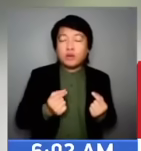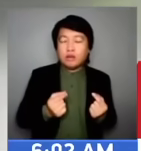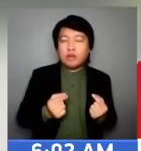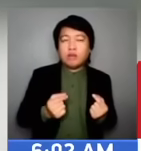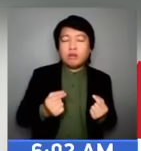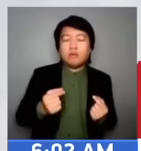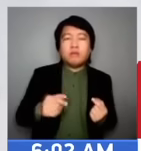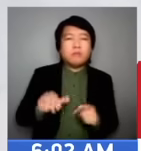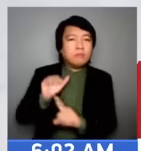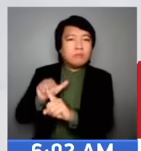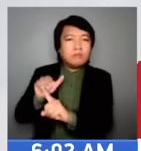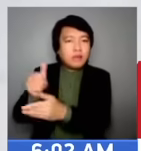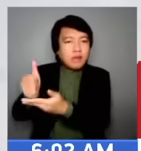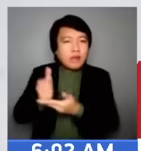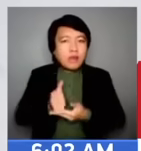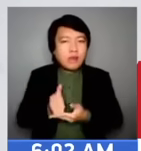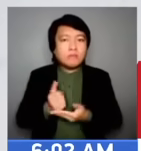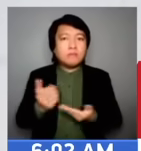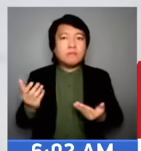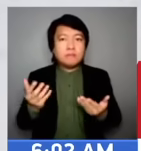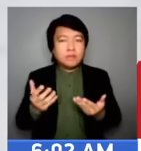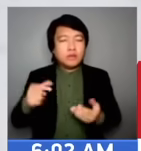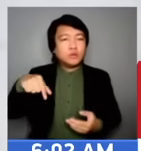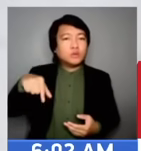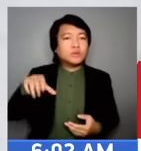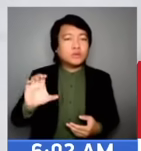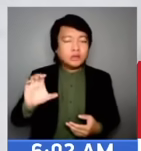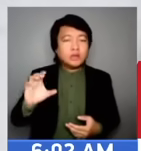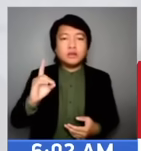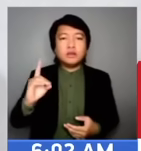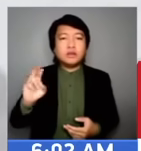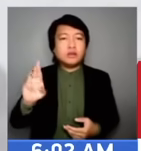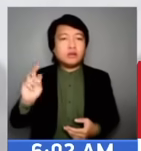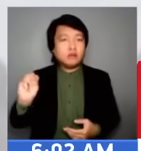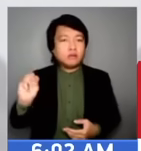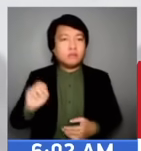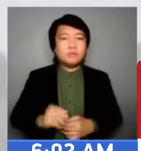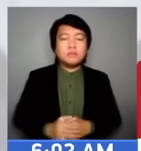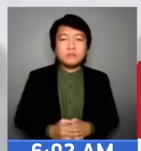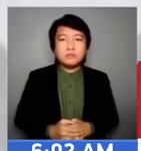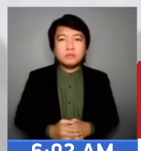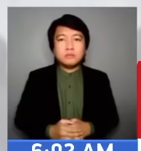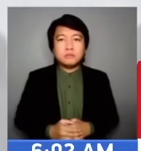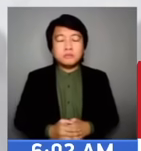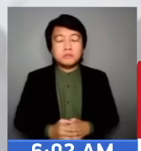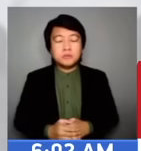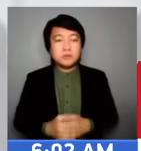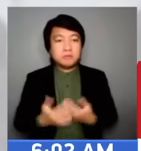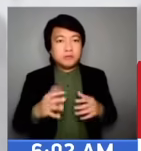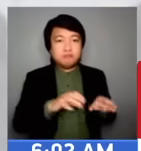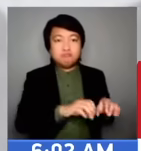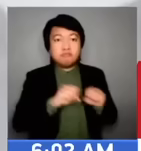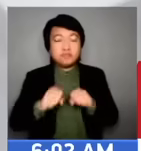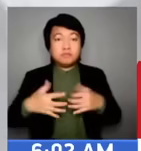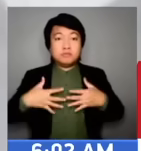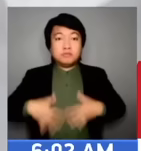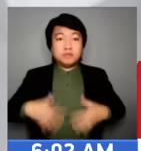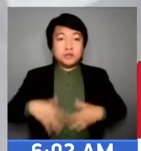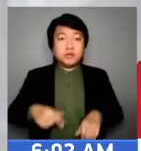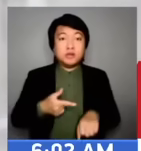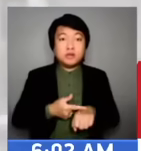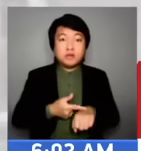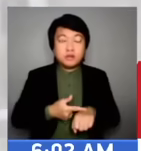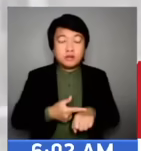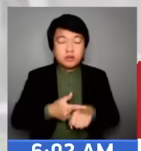Management Office hanggang maiahon ng bangkay sa bahagi na ng barangay Masambong. Nakasuot ang gray na t-shirt at itim na shorts ang lalaki na 5'6 ang